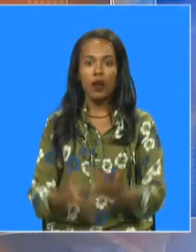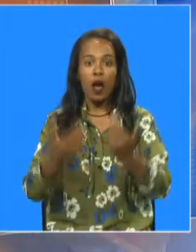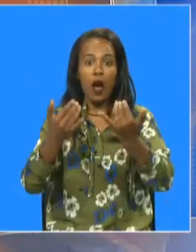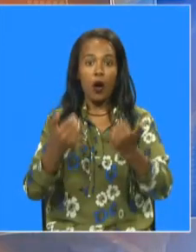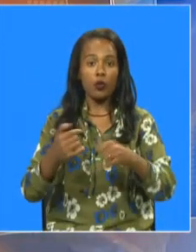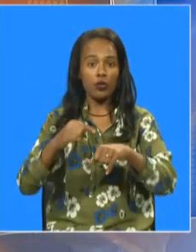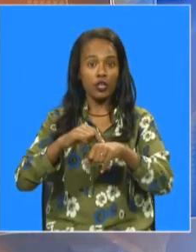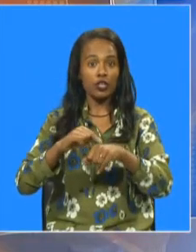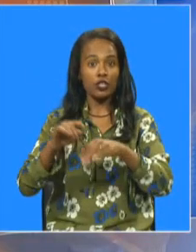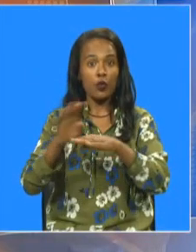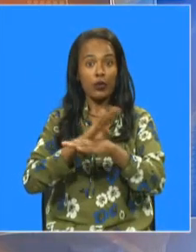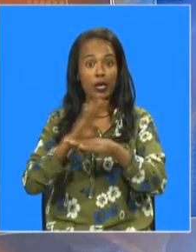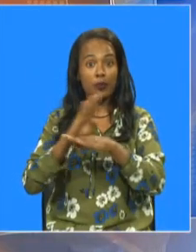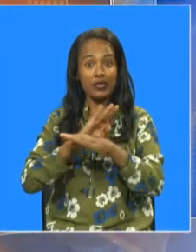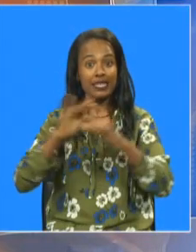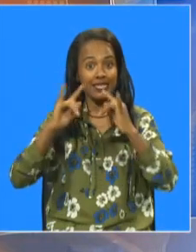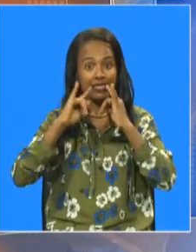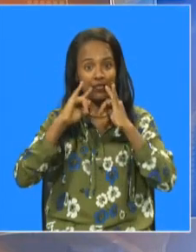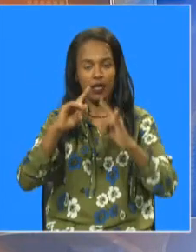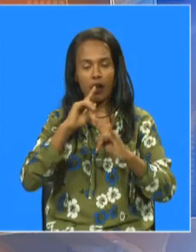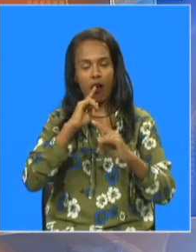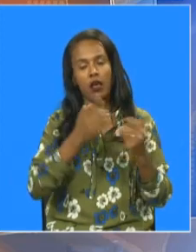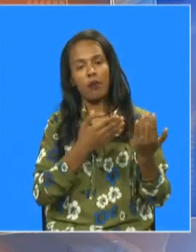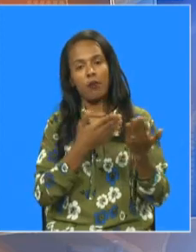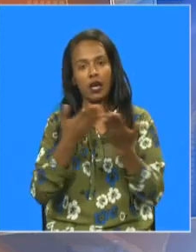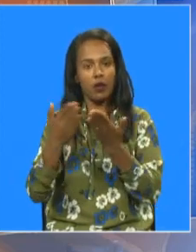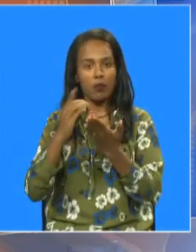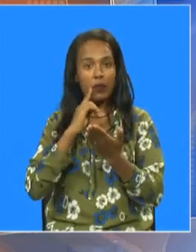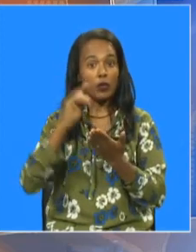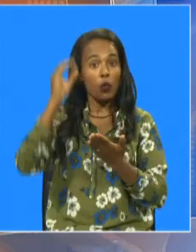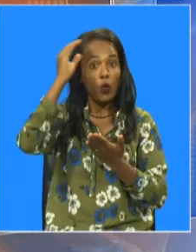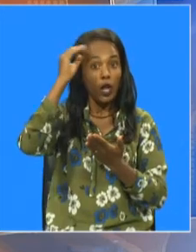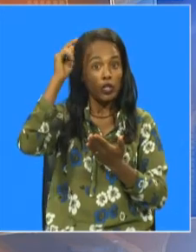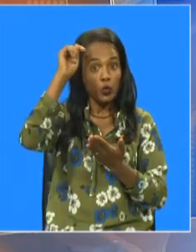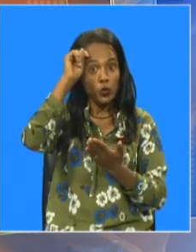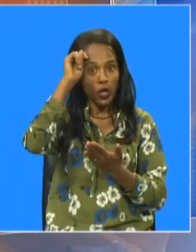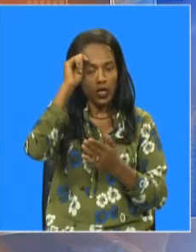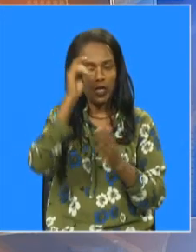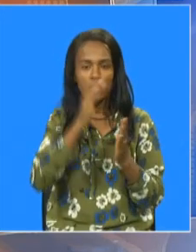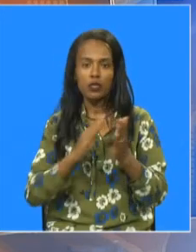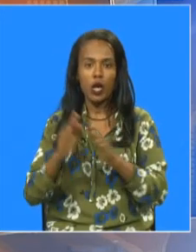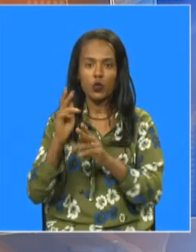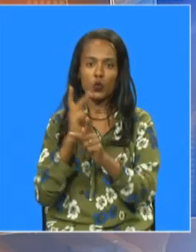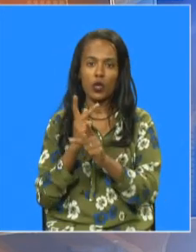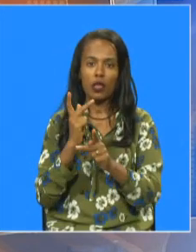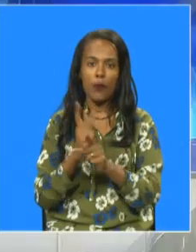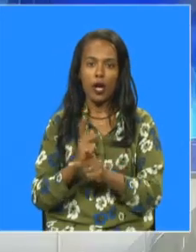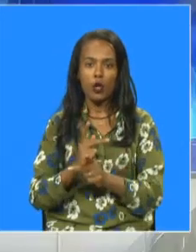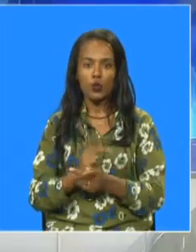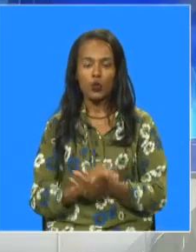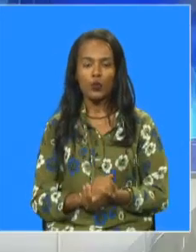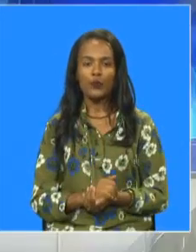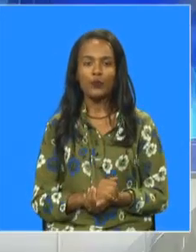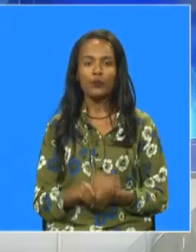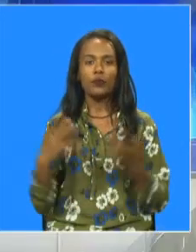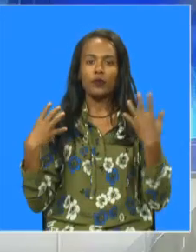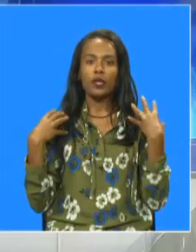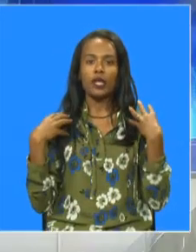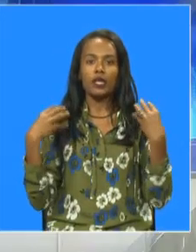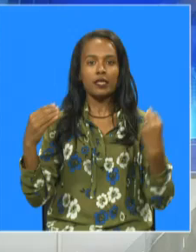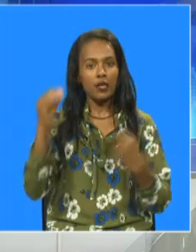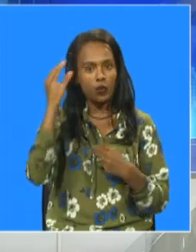አሁን ጊዜው የቢዝነስ ዘገባዎች የሚቀርቡበት ነው። ሁናቸው ታየም ተዘጋጅቶ እየጠበቃችሁ ነው።